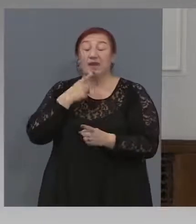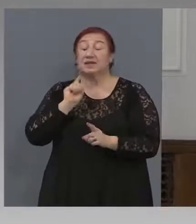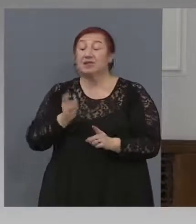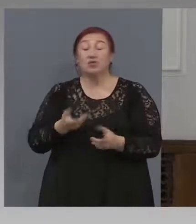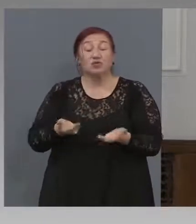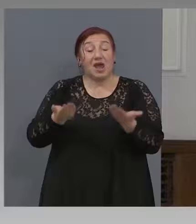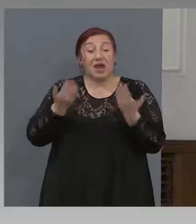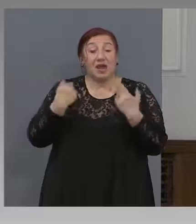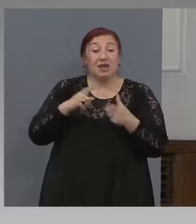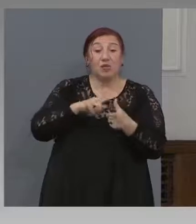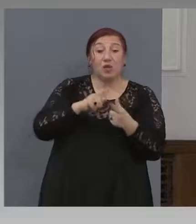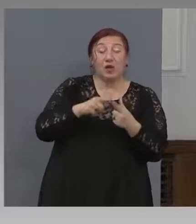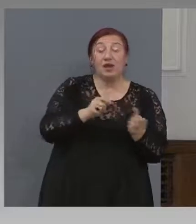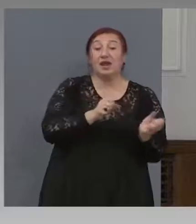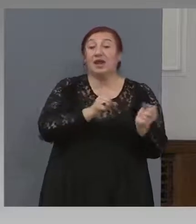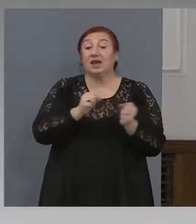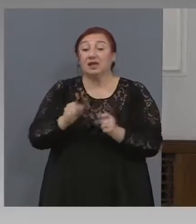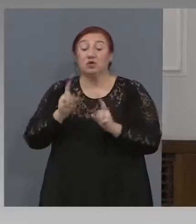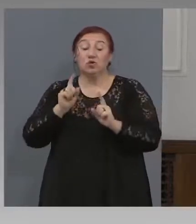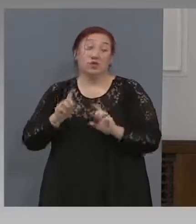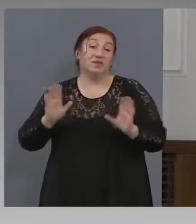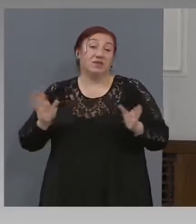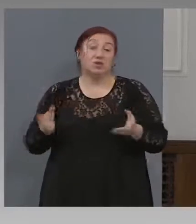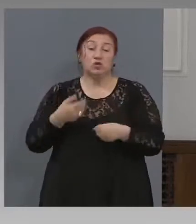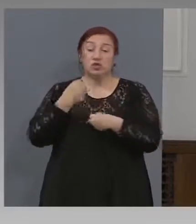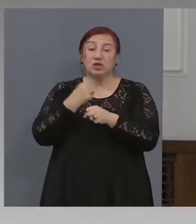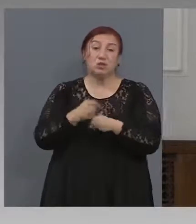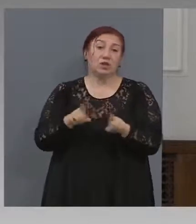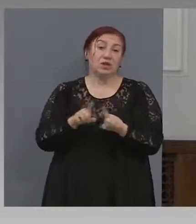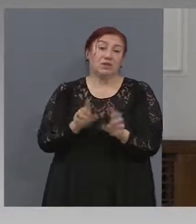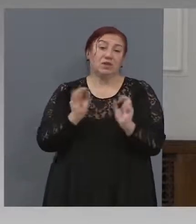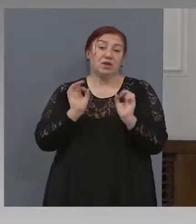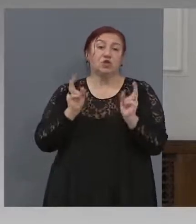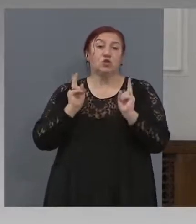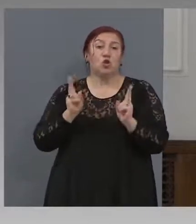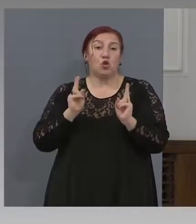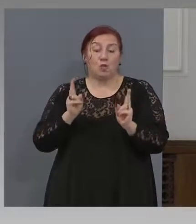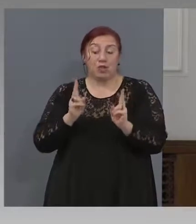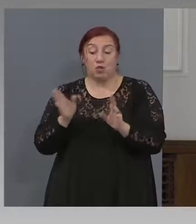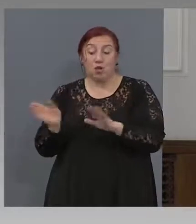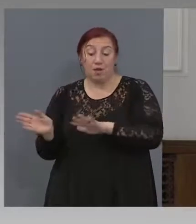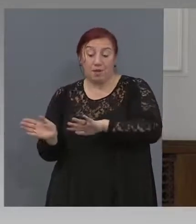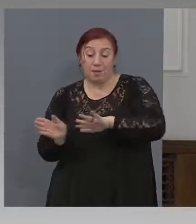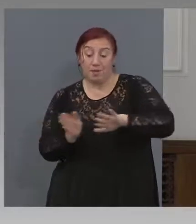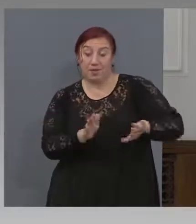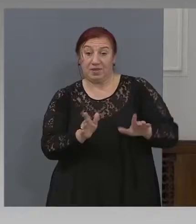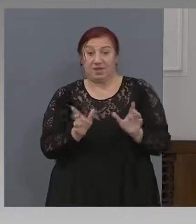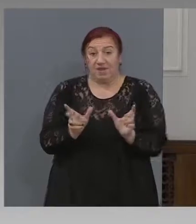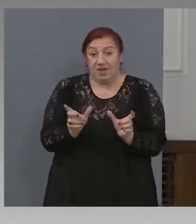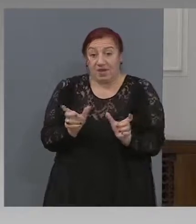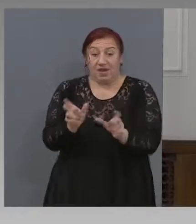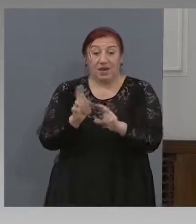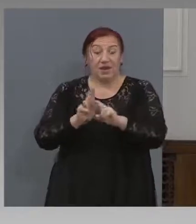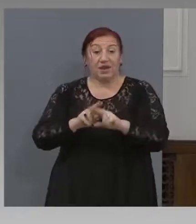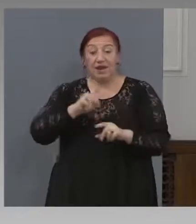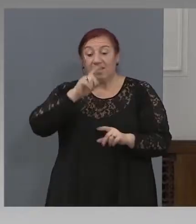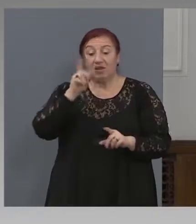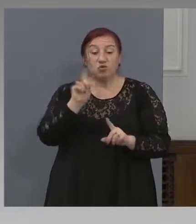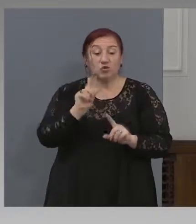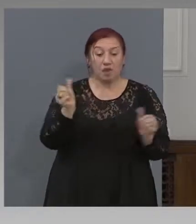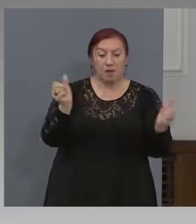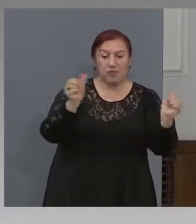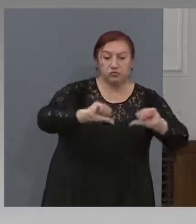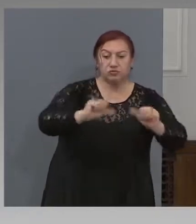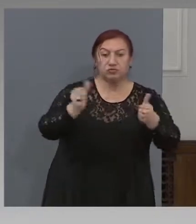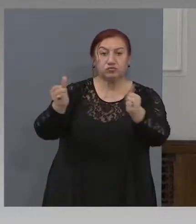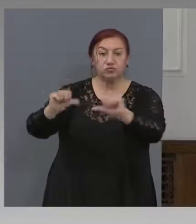рано или късно да започне в обичайния си ритъм след карантината. Важното е да няма излизане от сектора. В